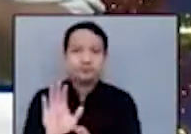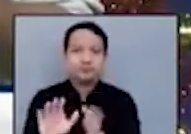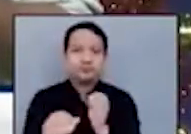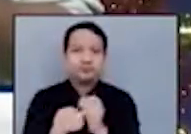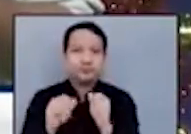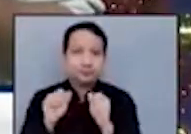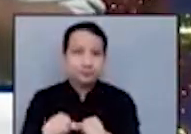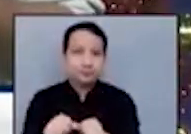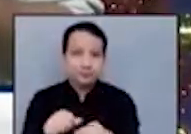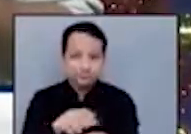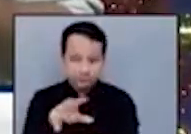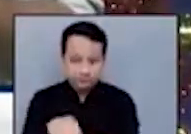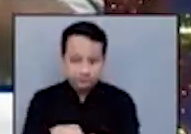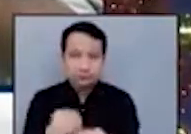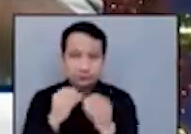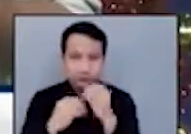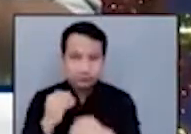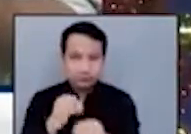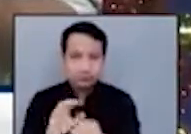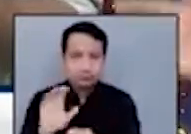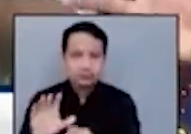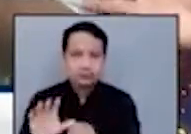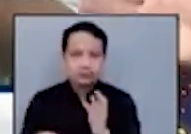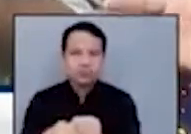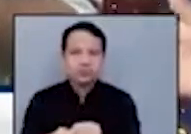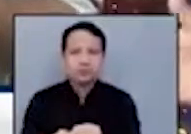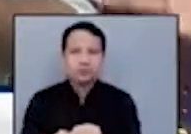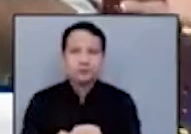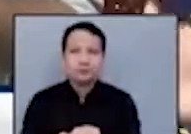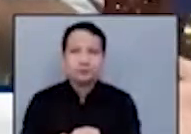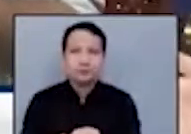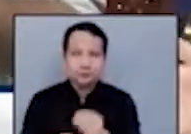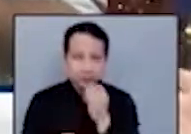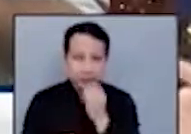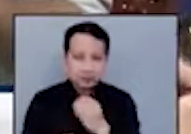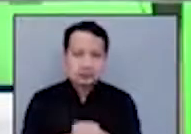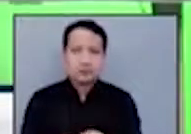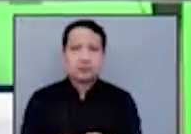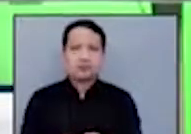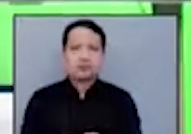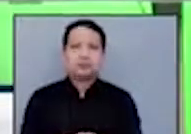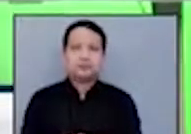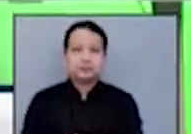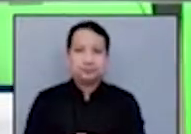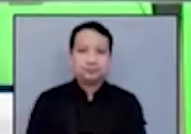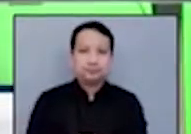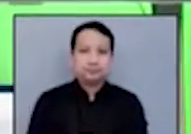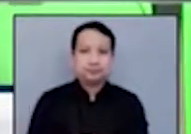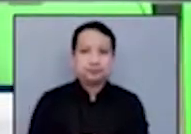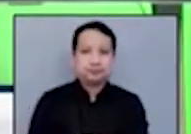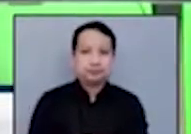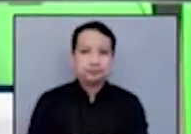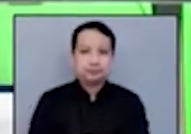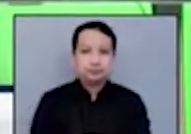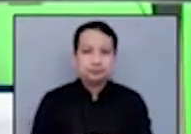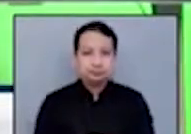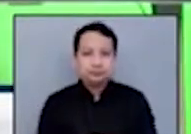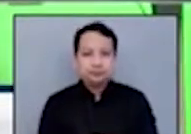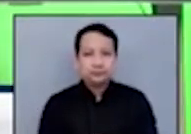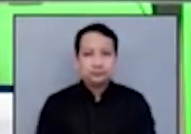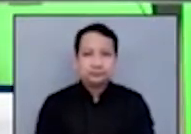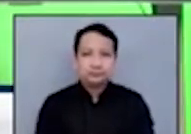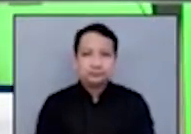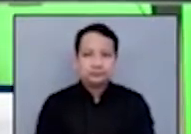tapos kakainin nila yung mga... Pest. Like, for so, example, ibig sabihin nakakatulong sila sa kalikasan? Beneficial yes, sila. Beneficial insects po